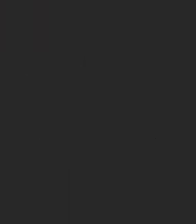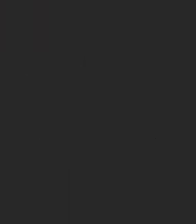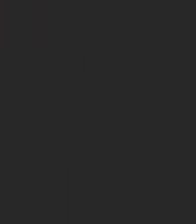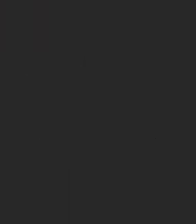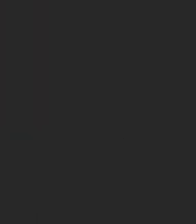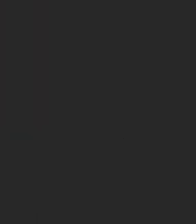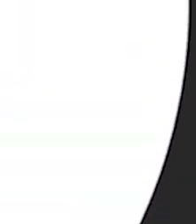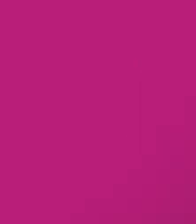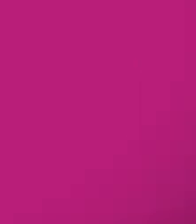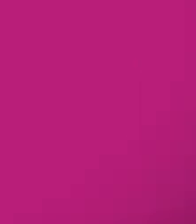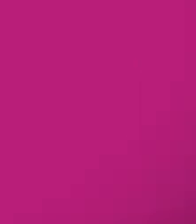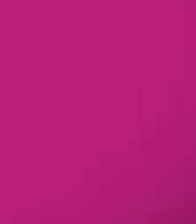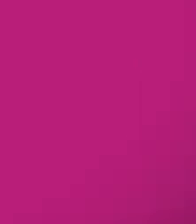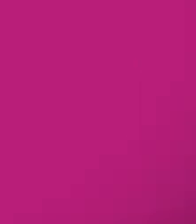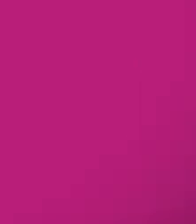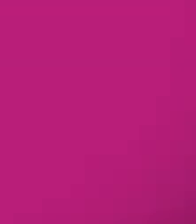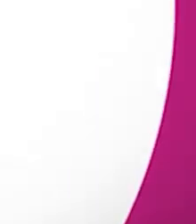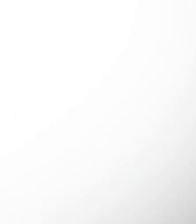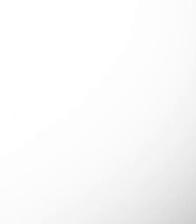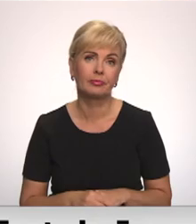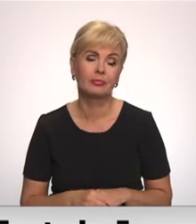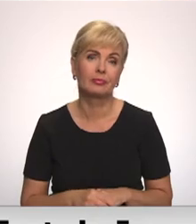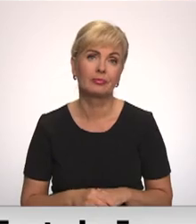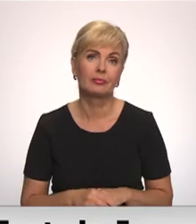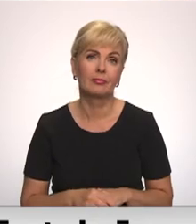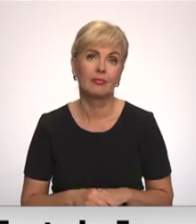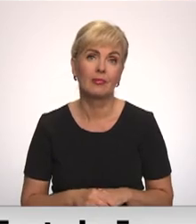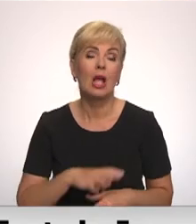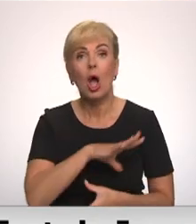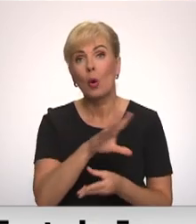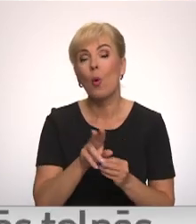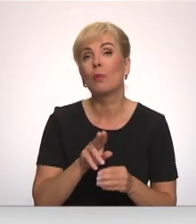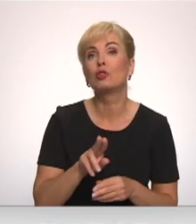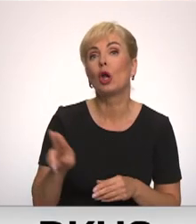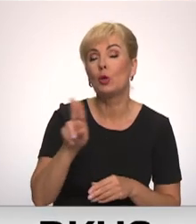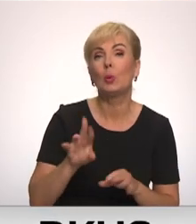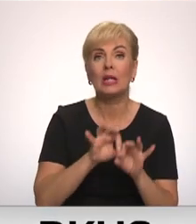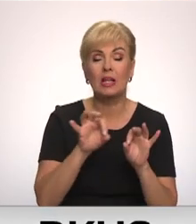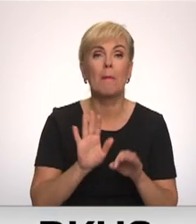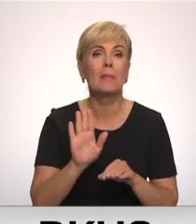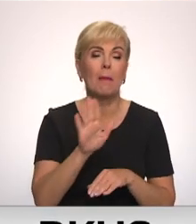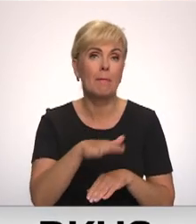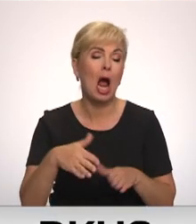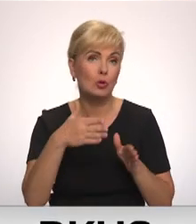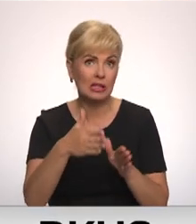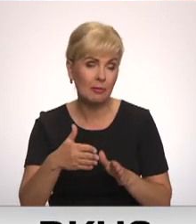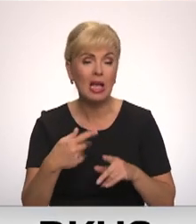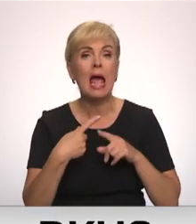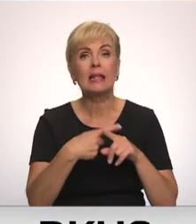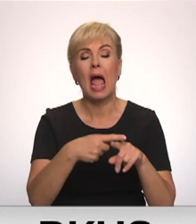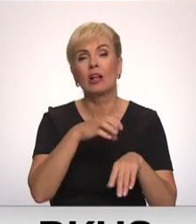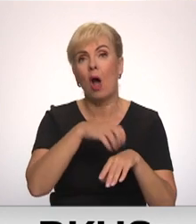Re! Viss ēters ir te! Bet kopš jūnijas sākuma pie bērnu slimnīcas neatliekamās palīdzības